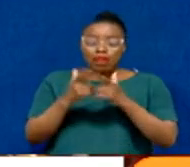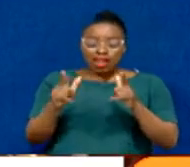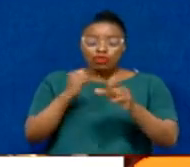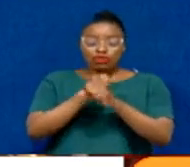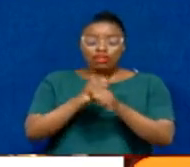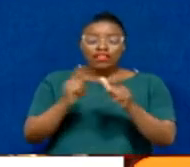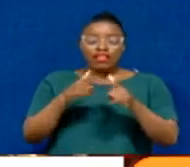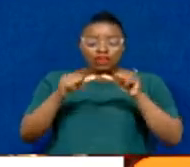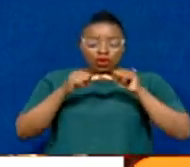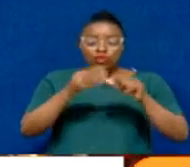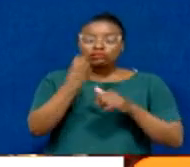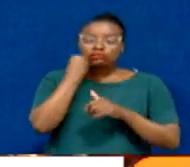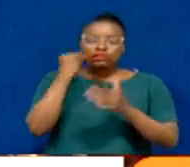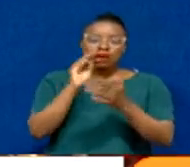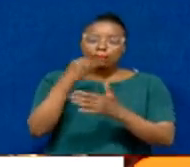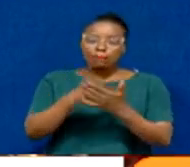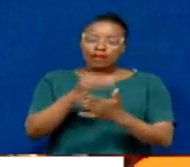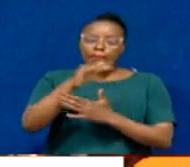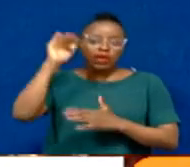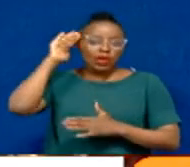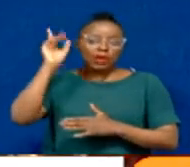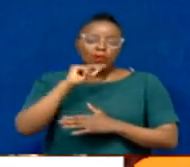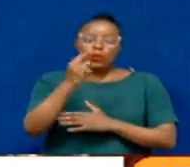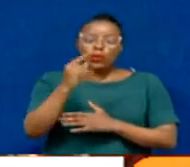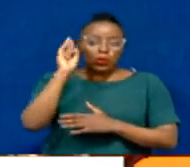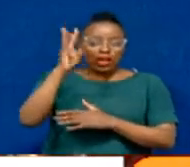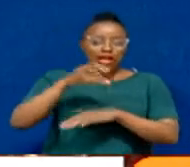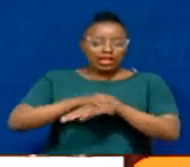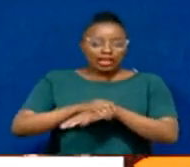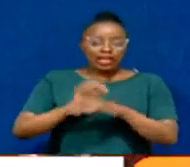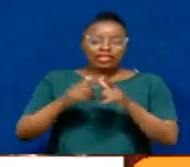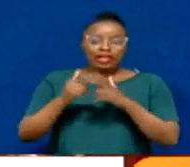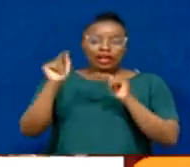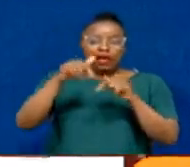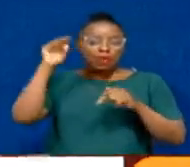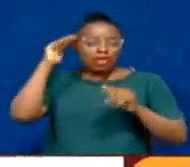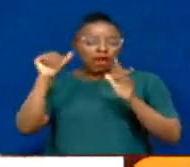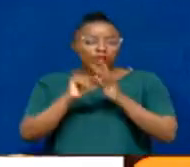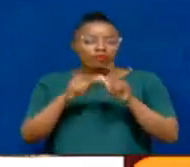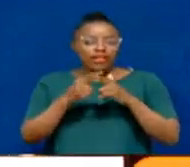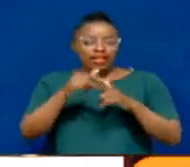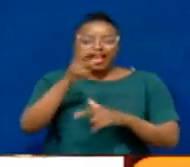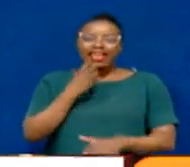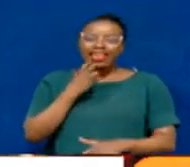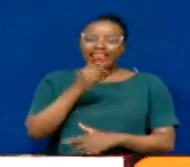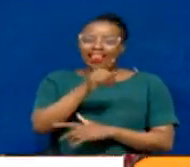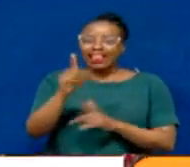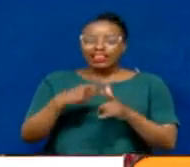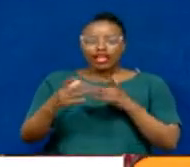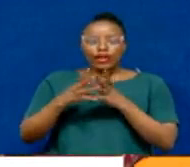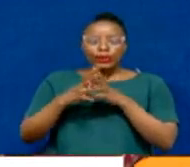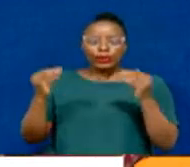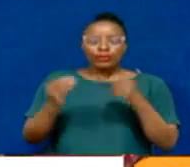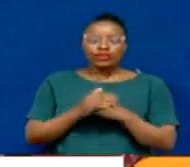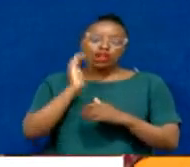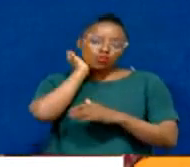wanaenda, wataendelea kukula hiyo pesa enu munasikia itakuja. Wao wanakuja kusikiza mashida zenu, wanawachekesha, alafu wanaenda. In